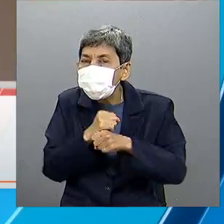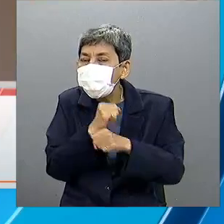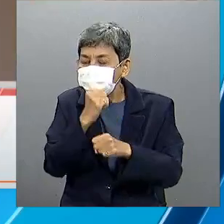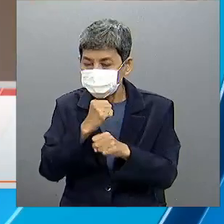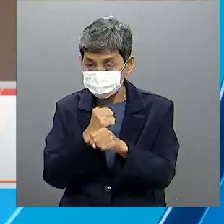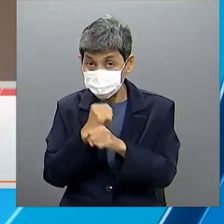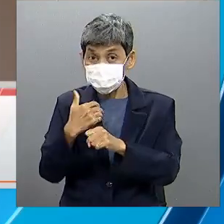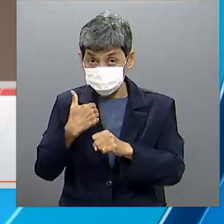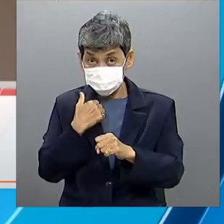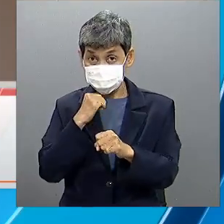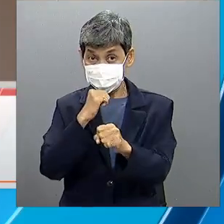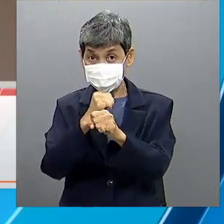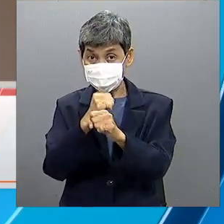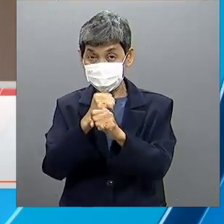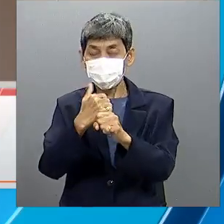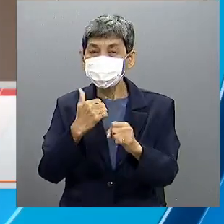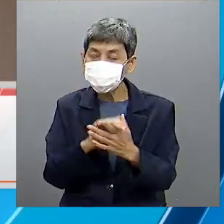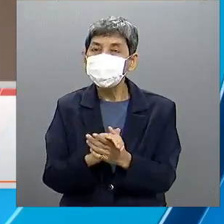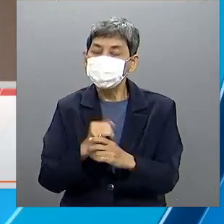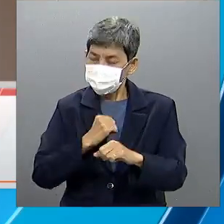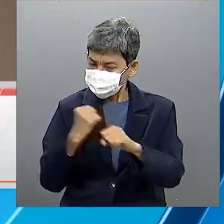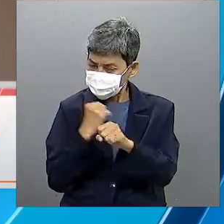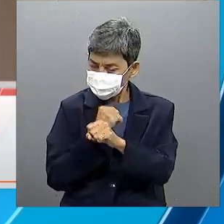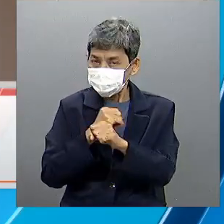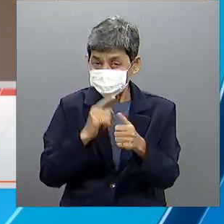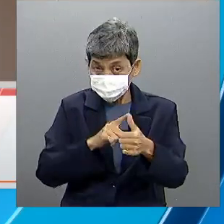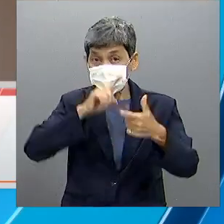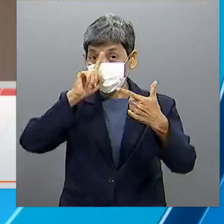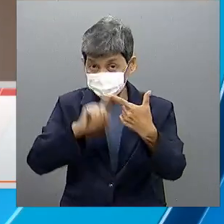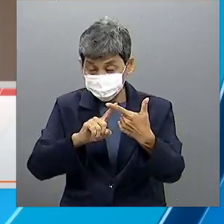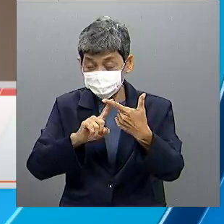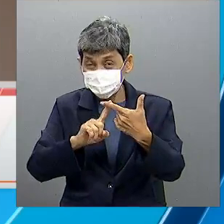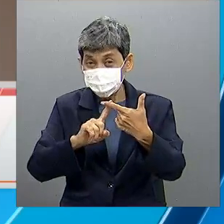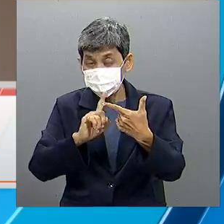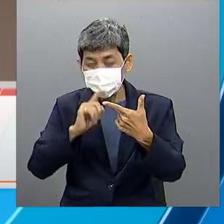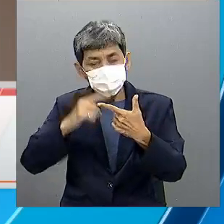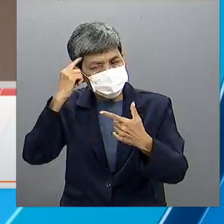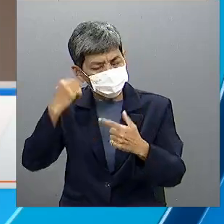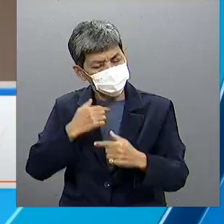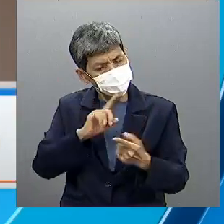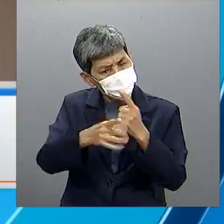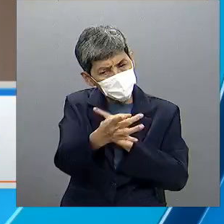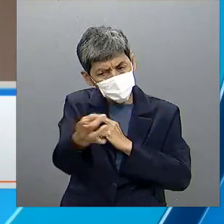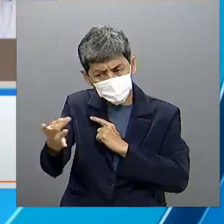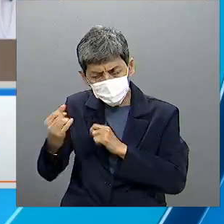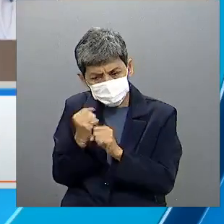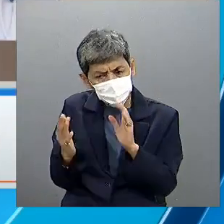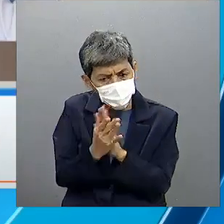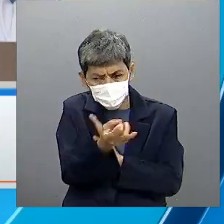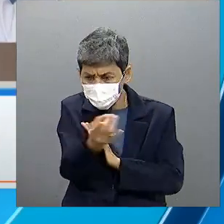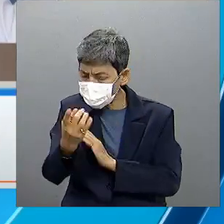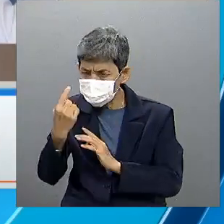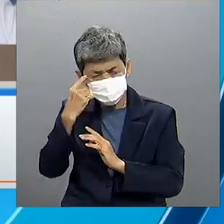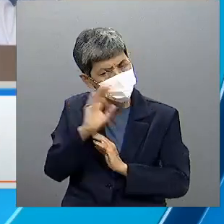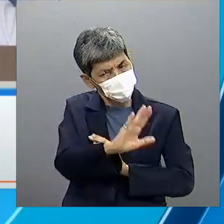ษะ hard skill ค่ะก็มีเรื่องของการได้เข้าใจความแตกต่างของเพื่อนๆที่เขาต้องทำงานร่วมด้วยหรือว่าการได้เรียน